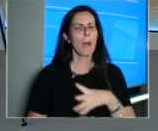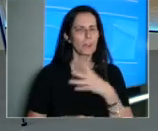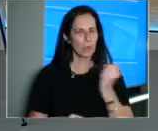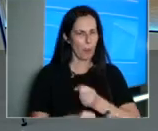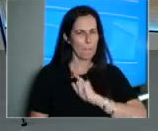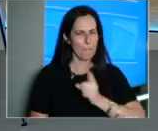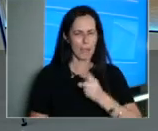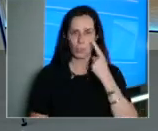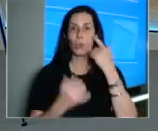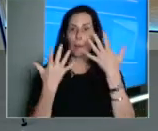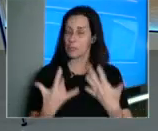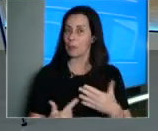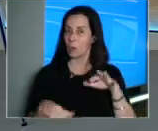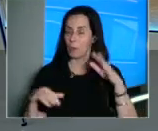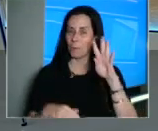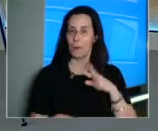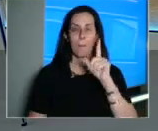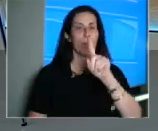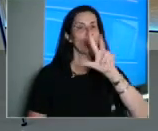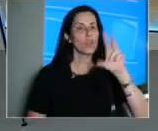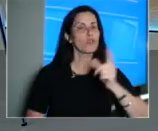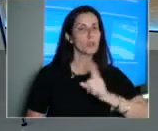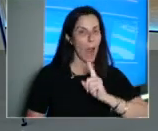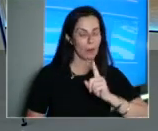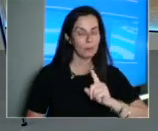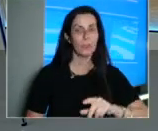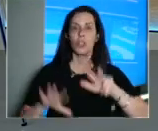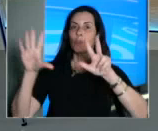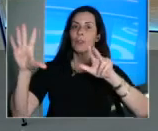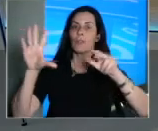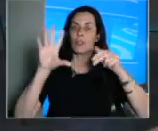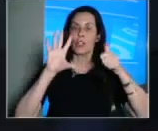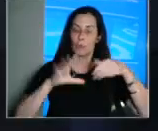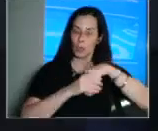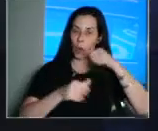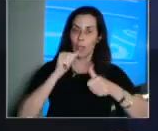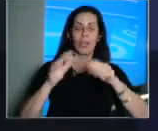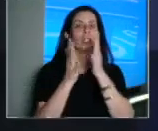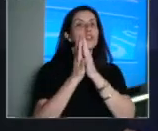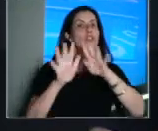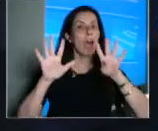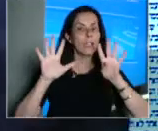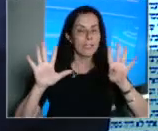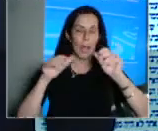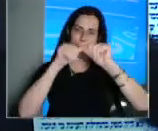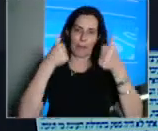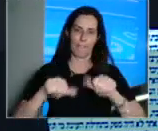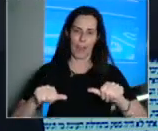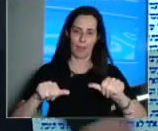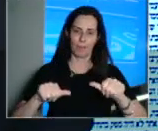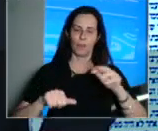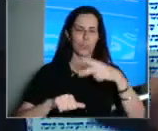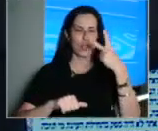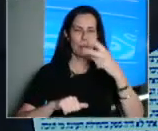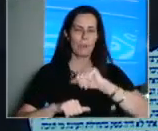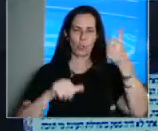רשתות. שימו לב למספרים מהאליפות של ברצלונה. 130 שערים, 86 מהם בליגה, 19 בגביע, עוד